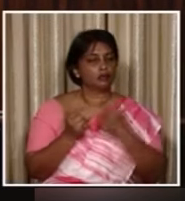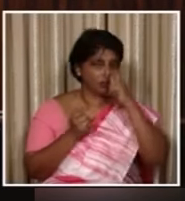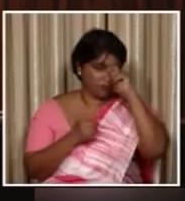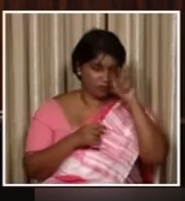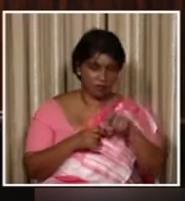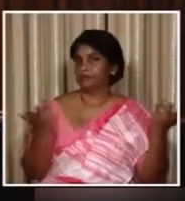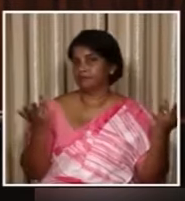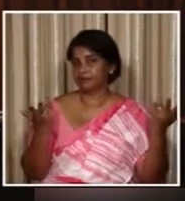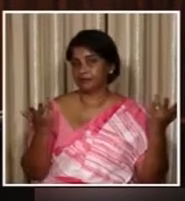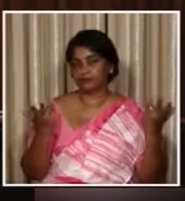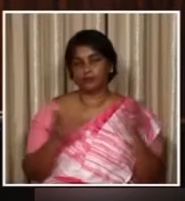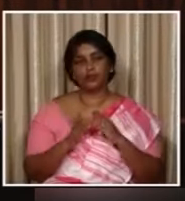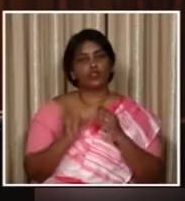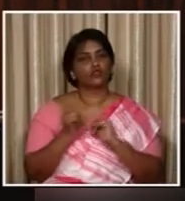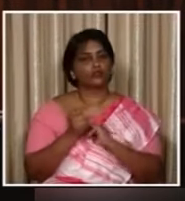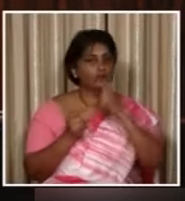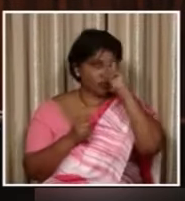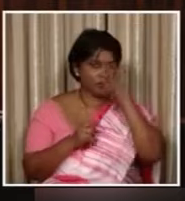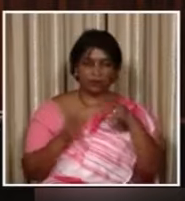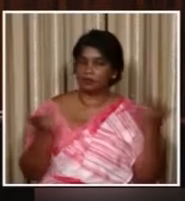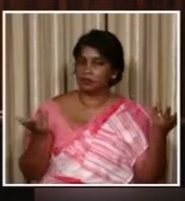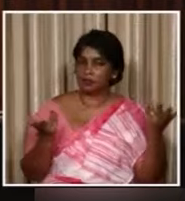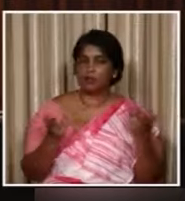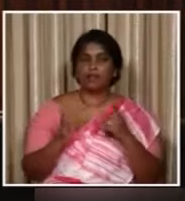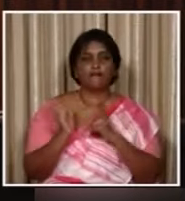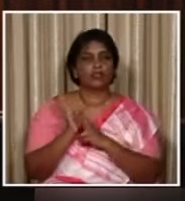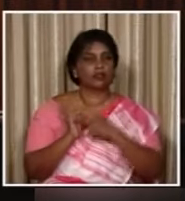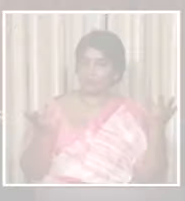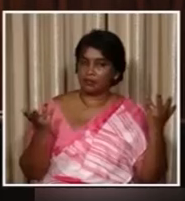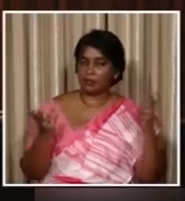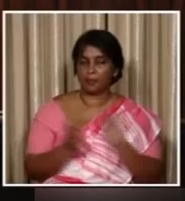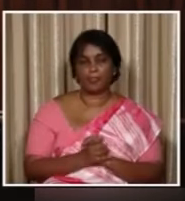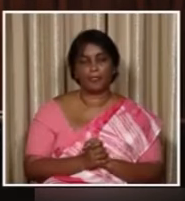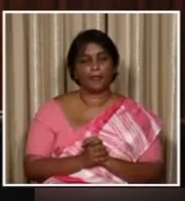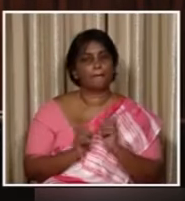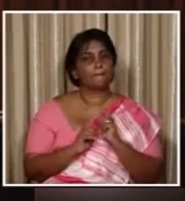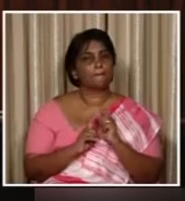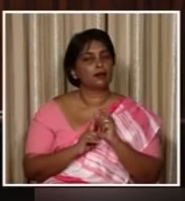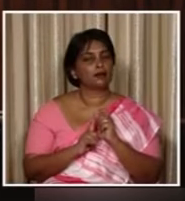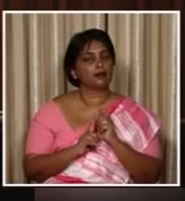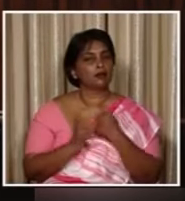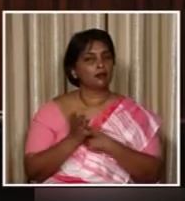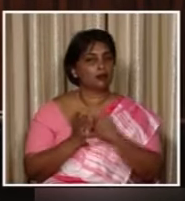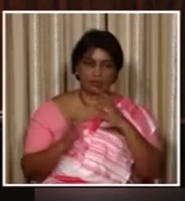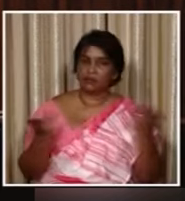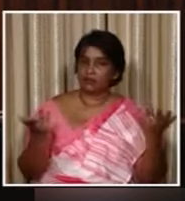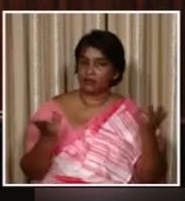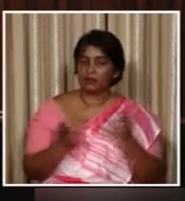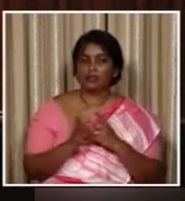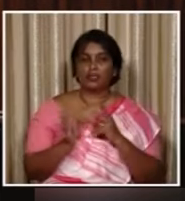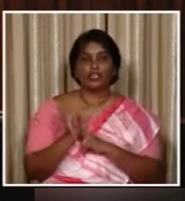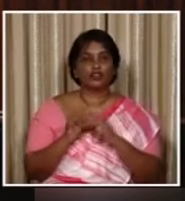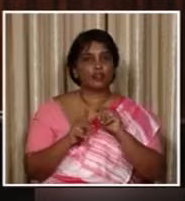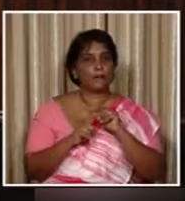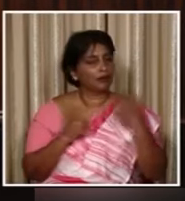මැතිතුමා නැත එම්.ඒ. සුමන්තිරම් මැතිතුමා නැත විජිත හේරත් මැතිතුමා නැත පාට්ලි චම්පික රණවක මැතිතුමා නැත හිරෝෂන්